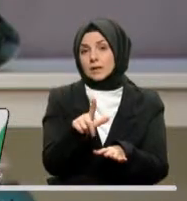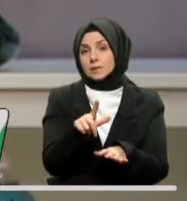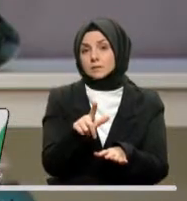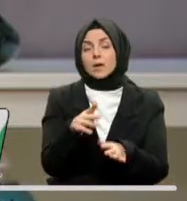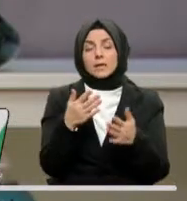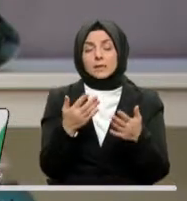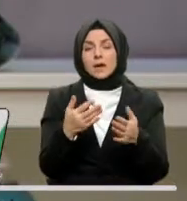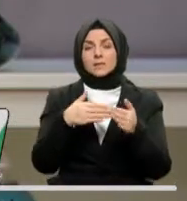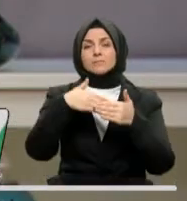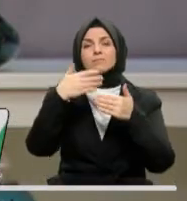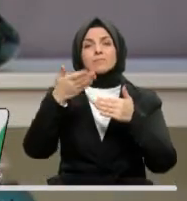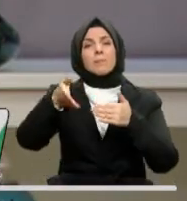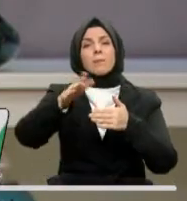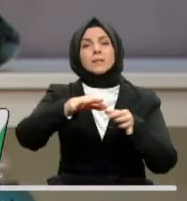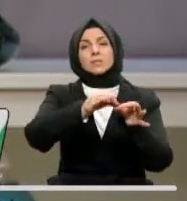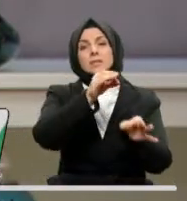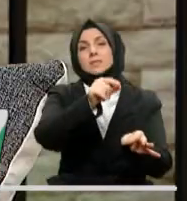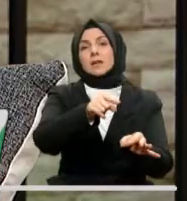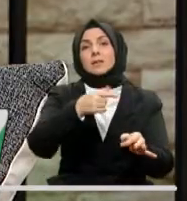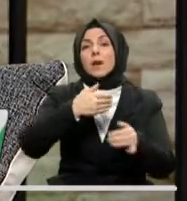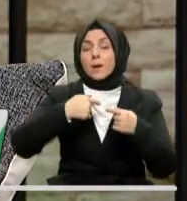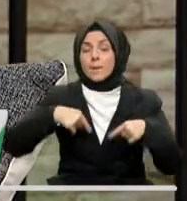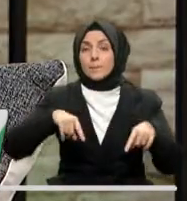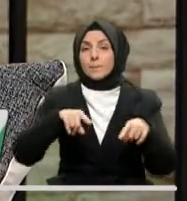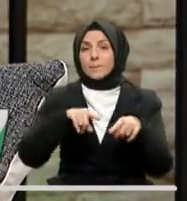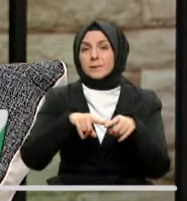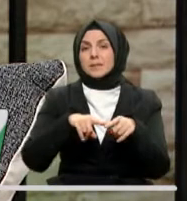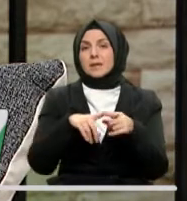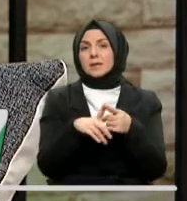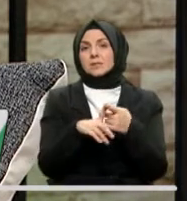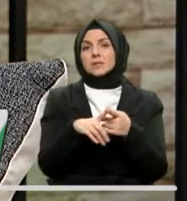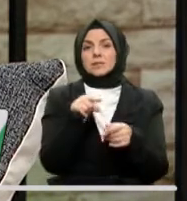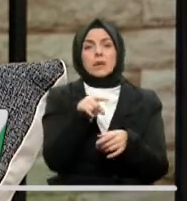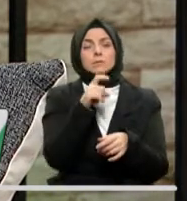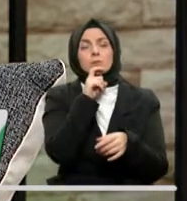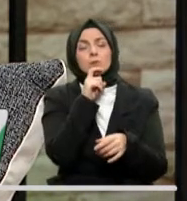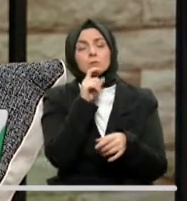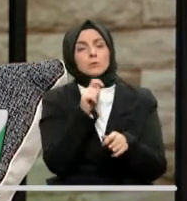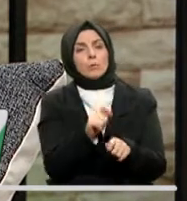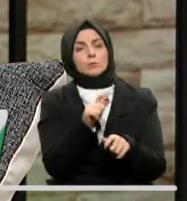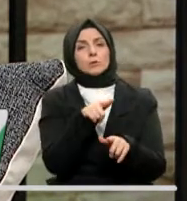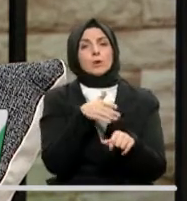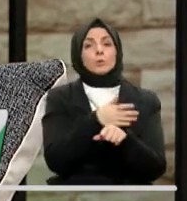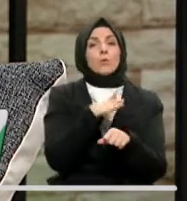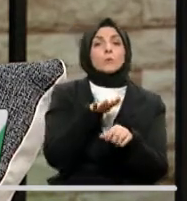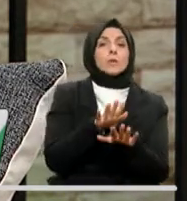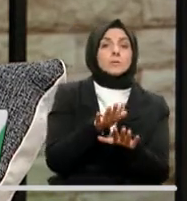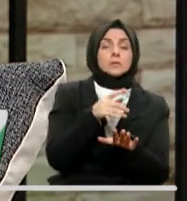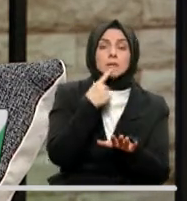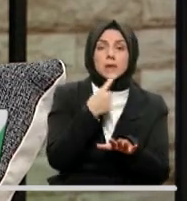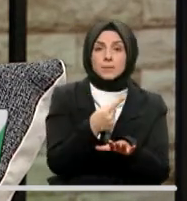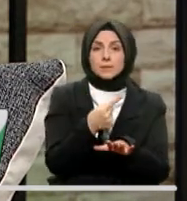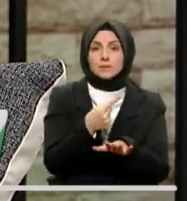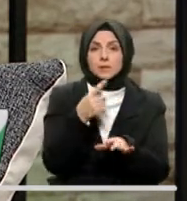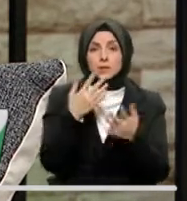duymaya hiç tahammül edemiyoruz ama dönüp baktığımızda en acımasız eleştirileri yine biz kendimiz kendimize yapıyoruz ve bu bazen iç